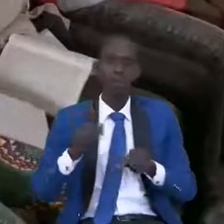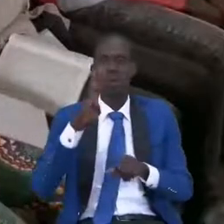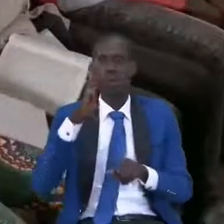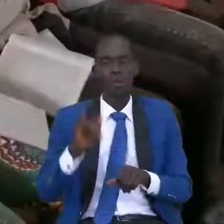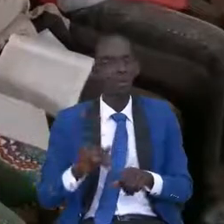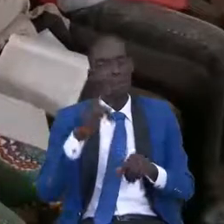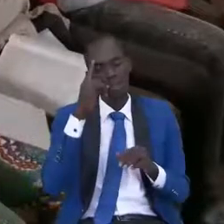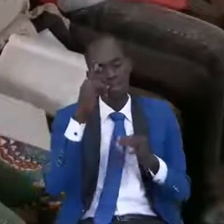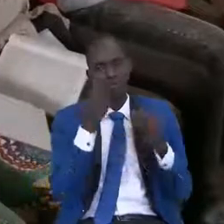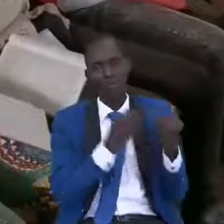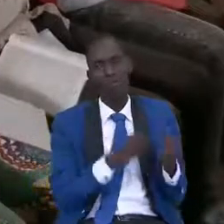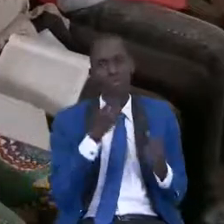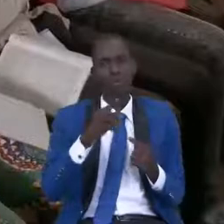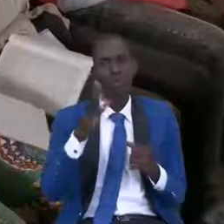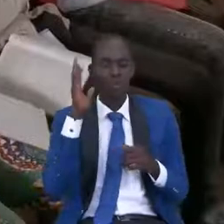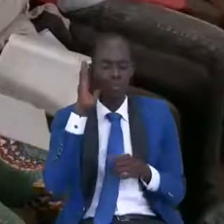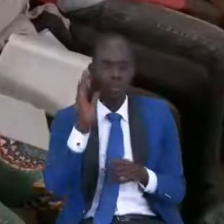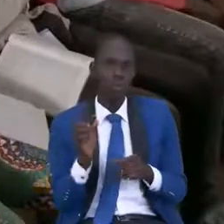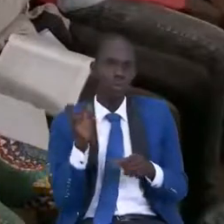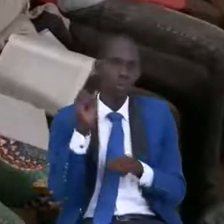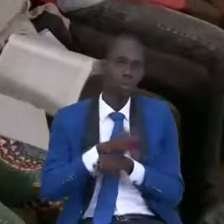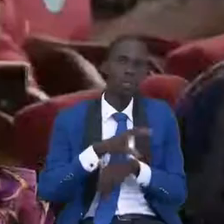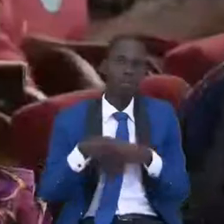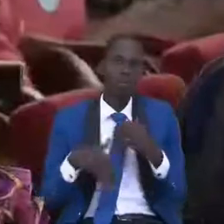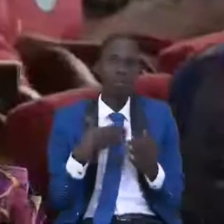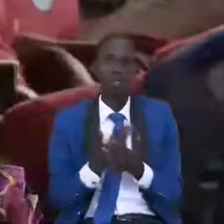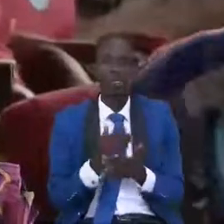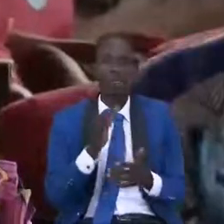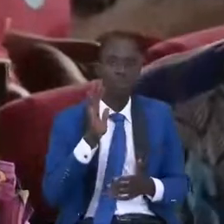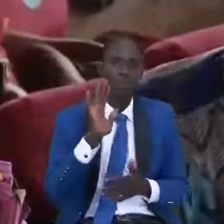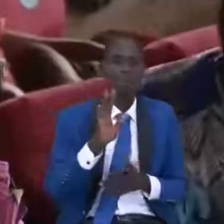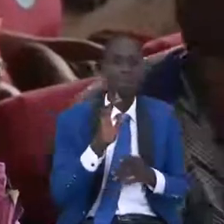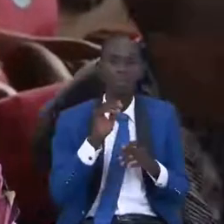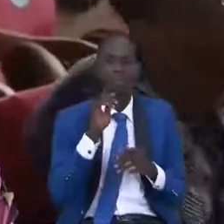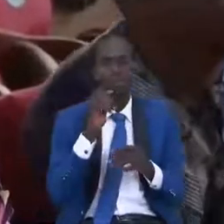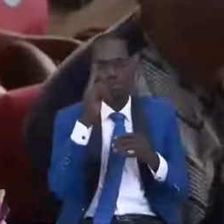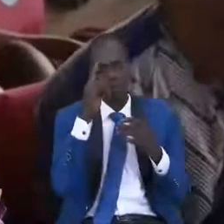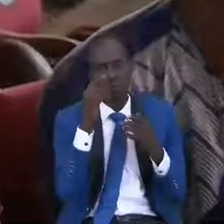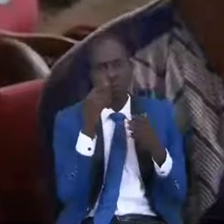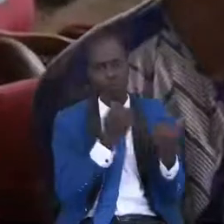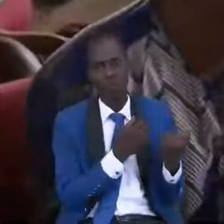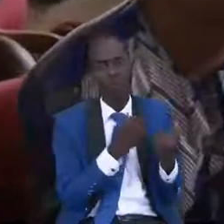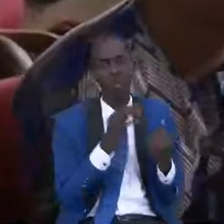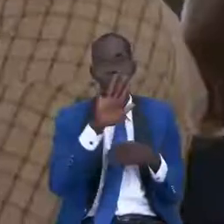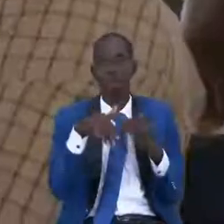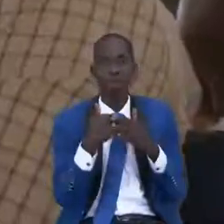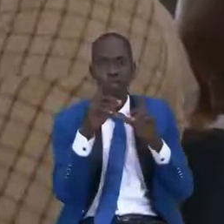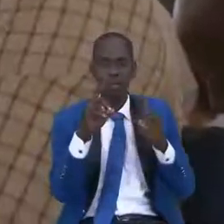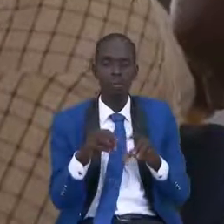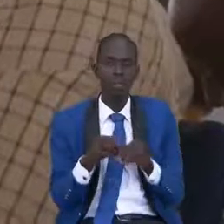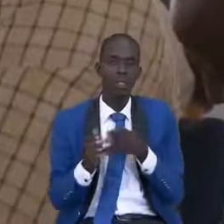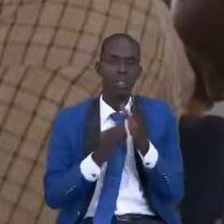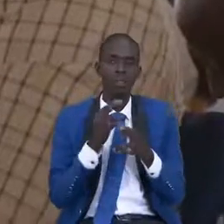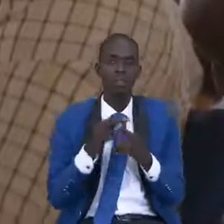foi. Tu vas réussir à tous tes tests. Tu vas réussir à toutes tes